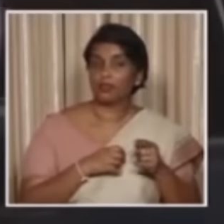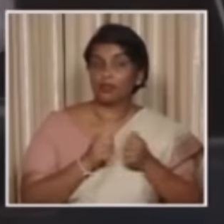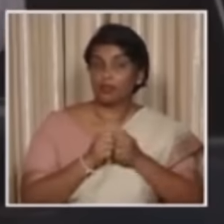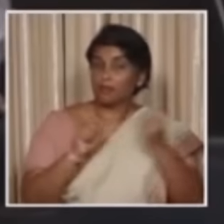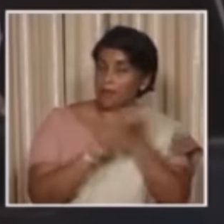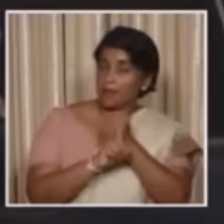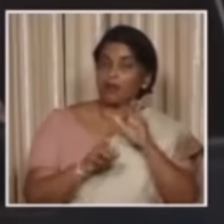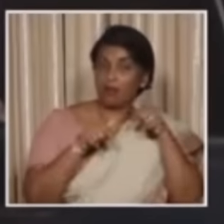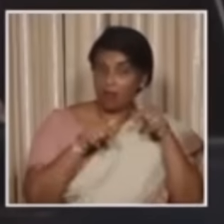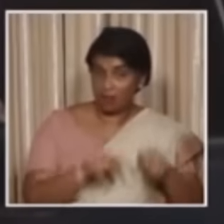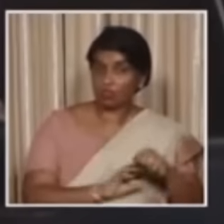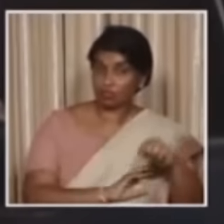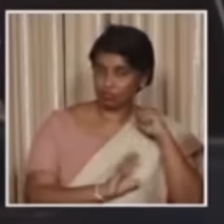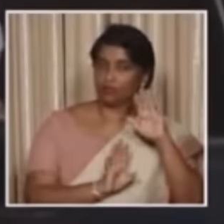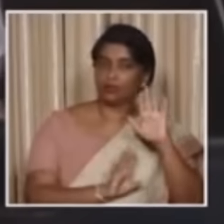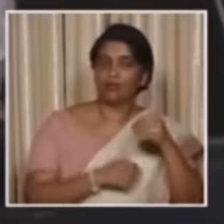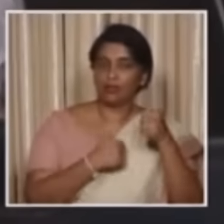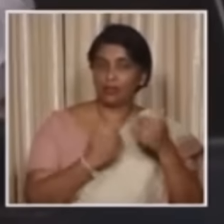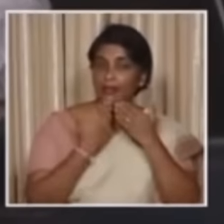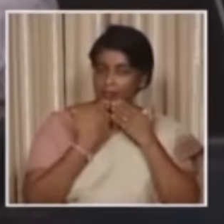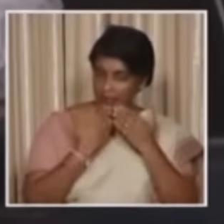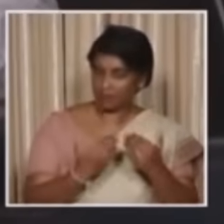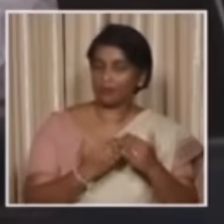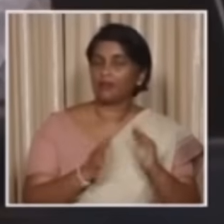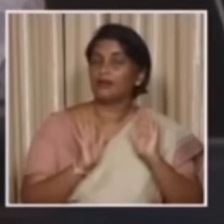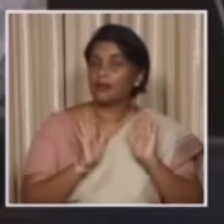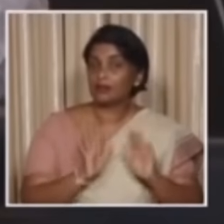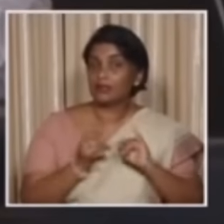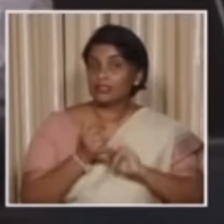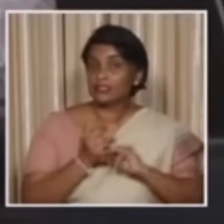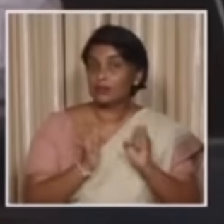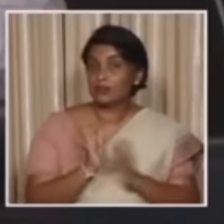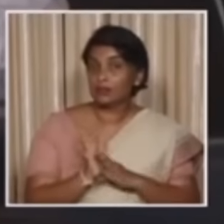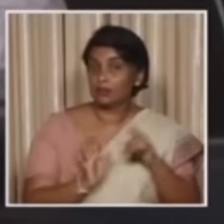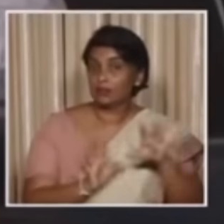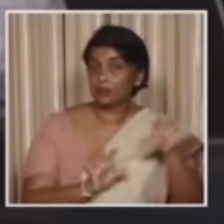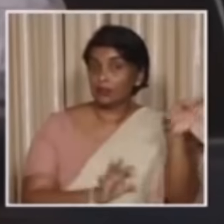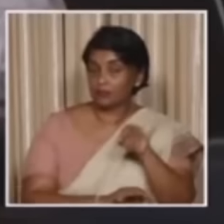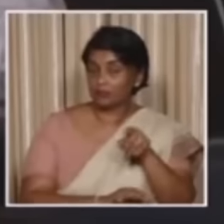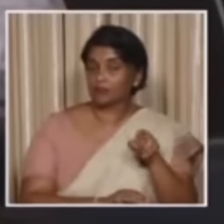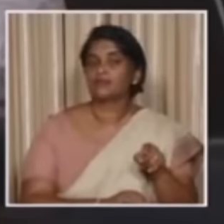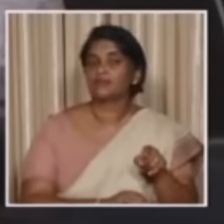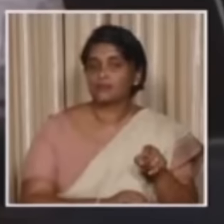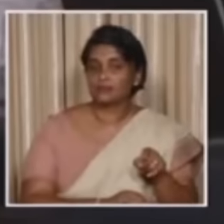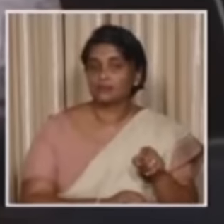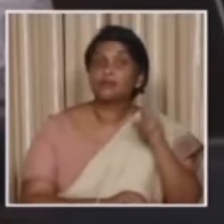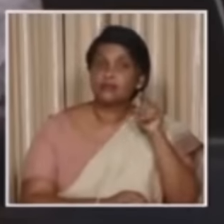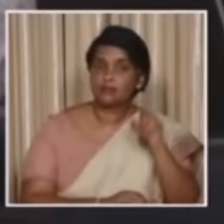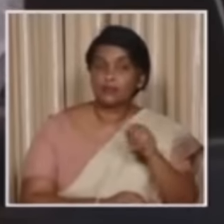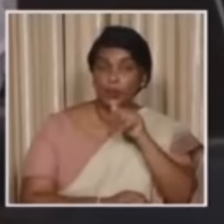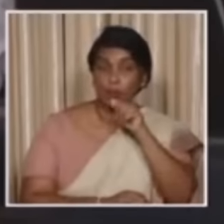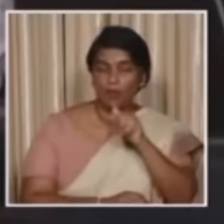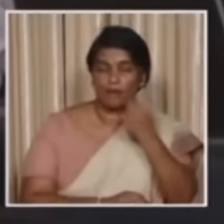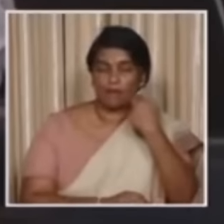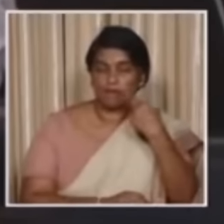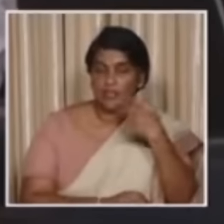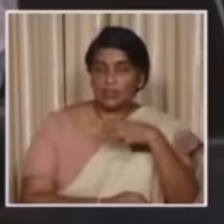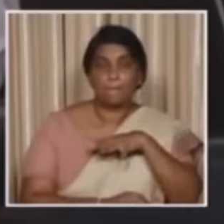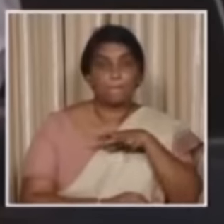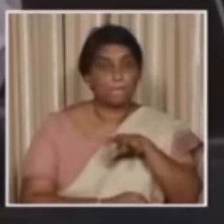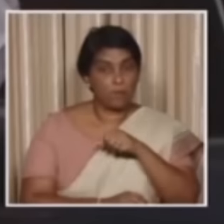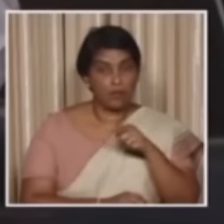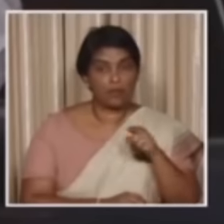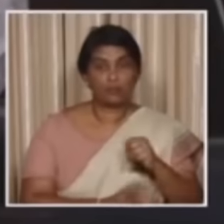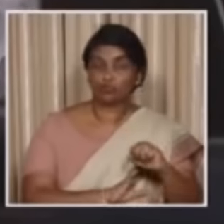හොඳයි. අදත් ෆයිට් එකේ ඉන්න එක හොඳයි. ඒ ගැන ස්තුතියි. හැබැයි අතුරුපාලක මණ්ඩලයේ පත් කරපේක ඔබතුමාගේ අවංකකම පාවිච්චියට අරගෙන